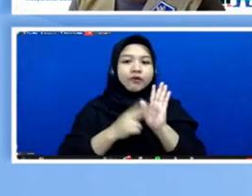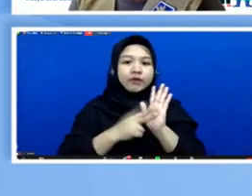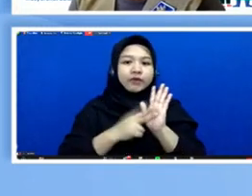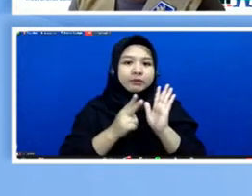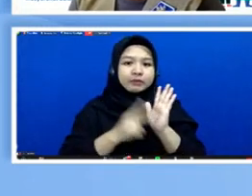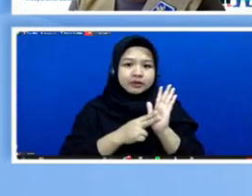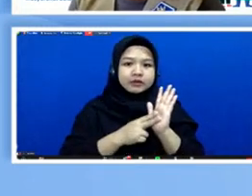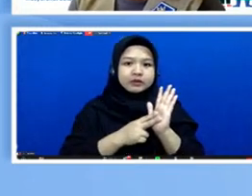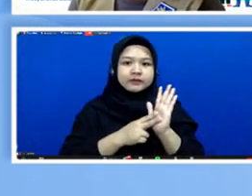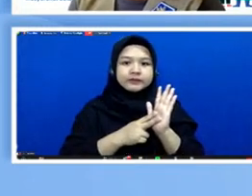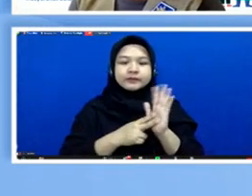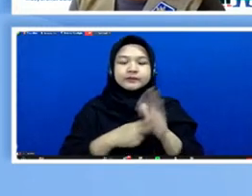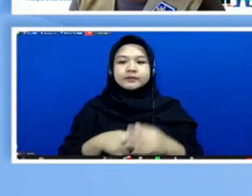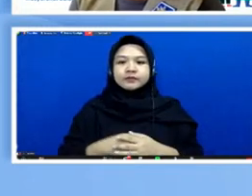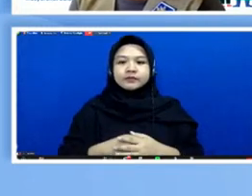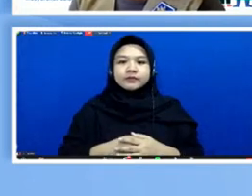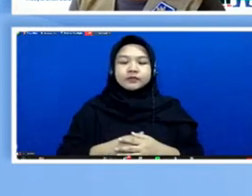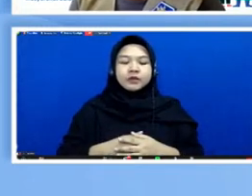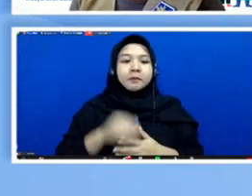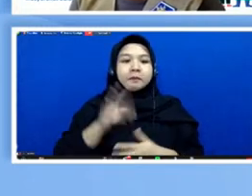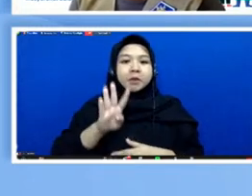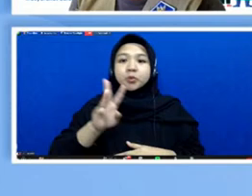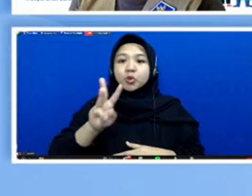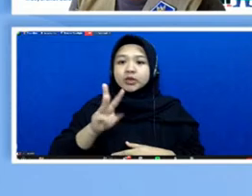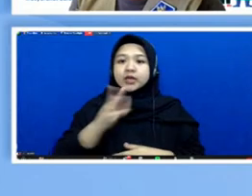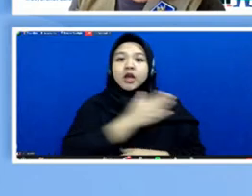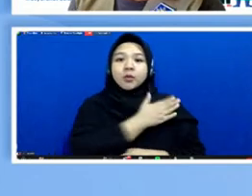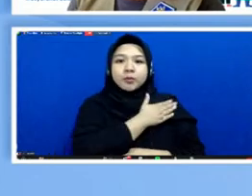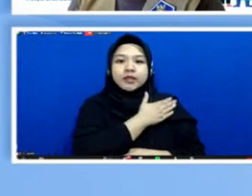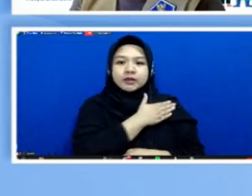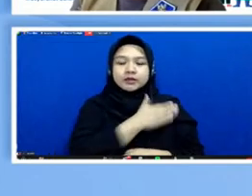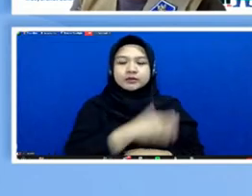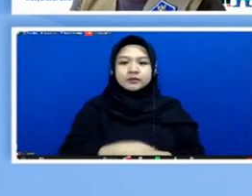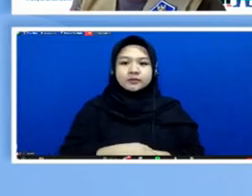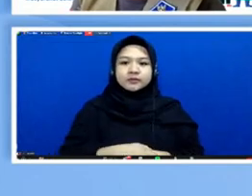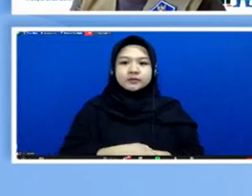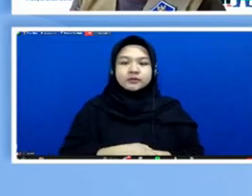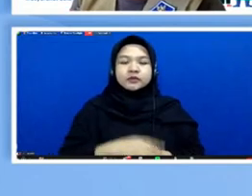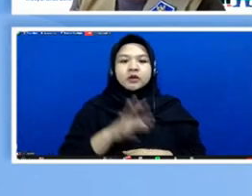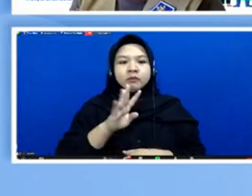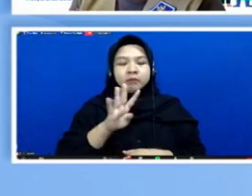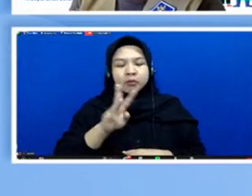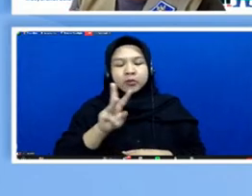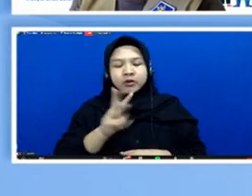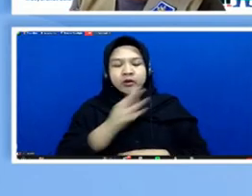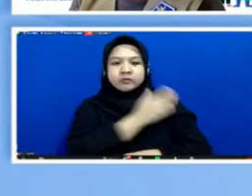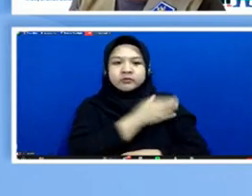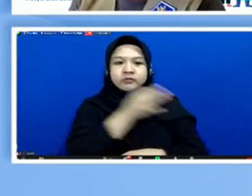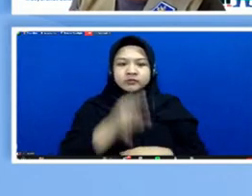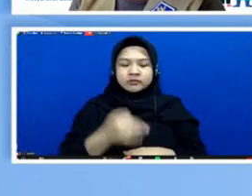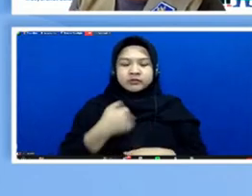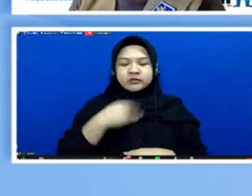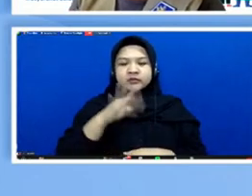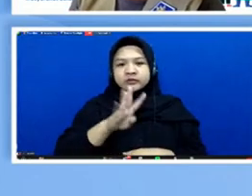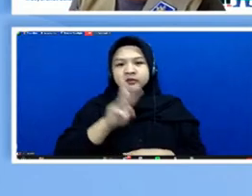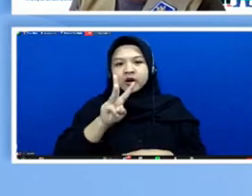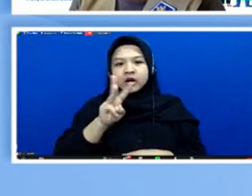mana di 43 kabupaten kota. Dan saat itu ada